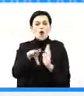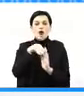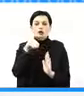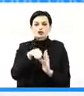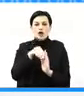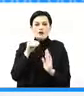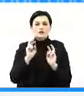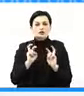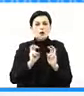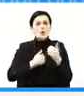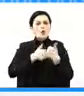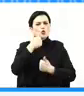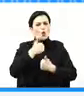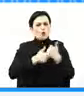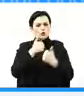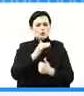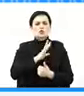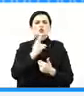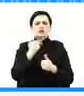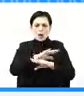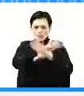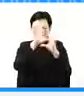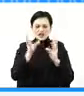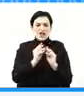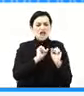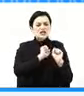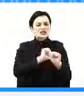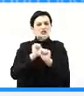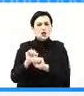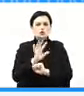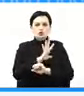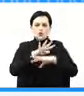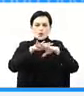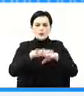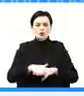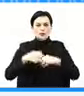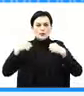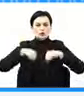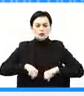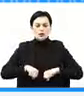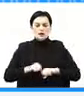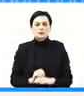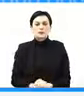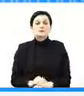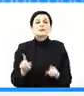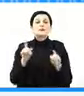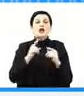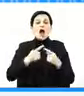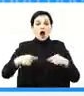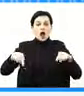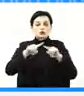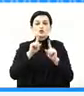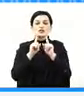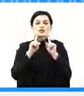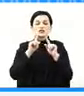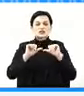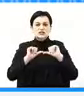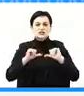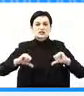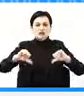არჩევნები კონკურენტული იყო და მთლიანობაში დაცული იყო ფუნდამენტური უფლებები. ასოცირების საბჭომ